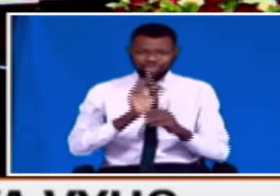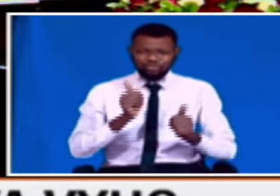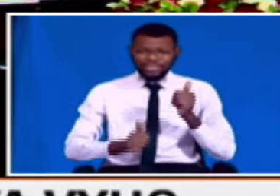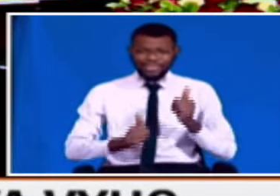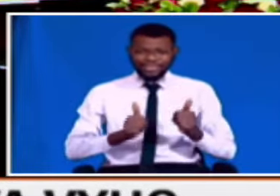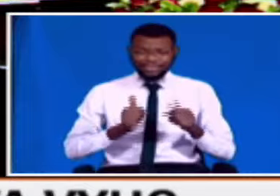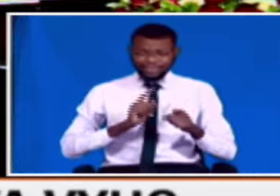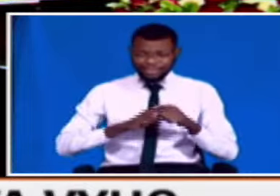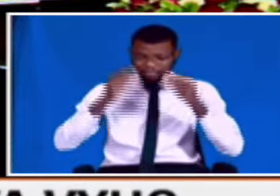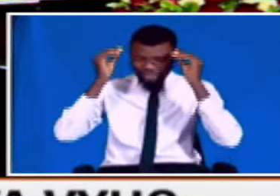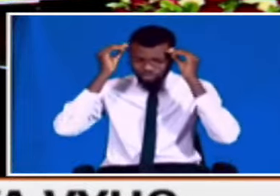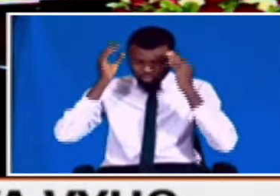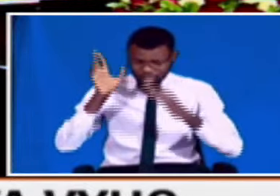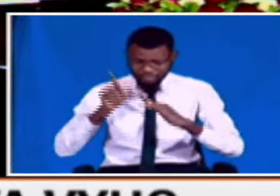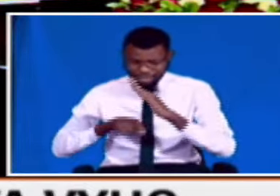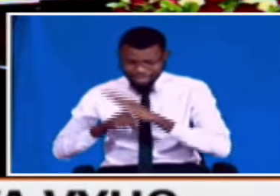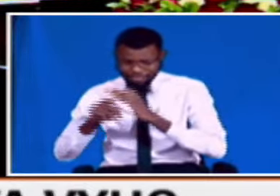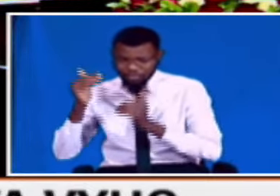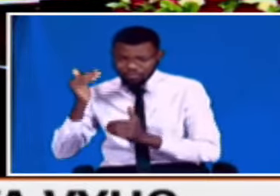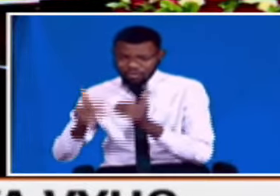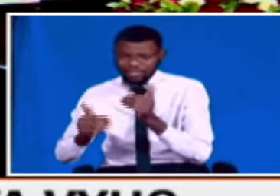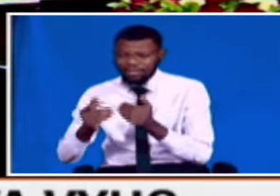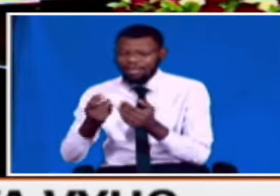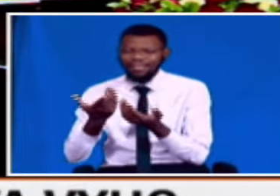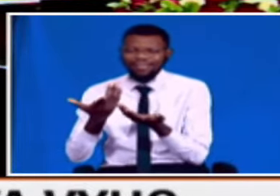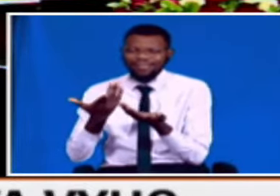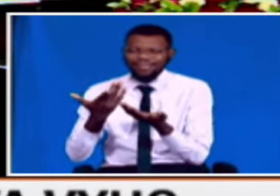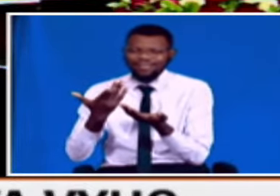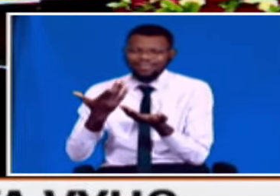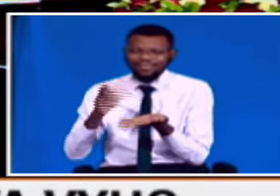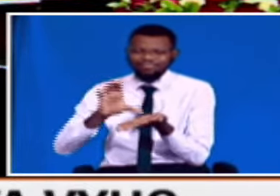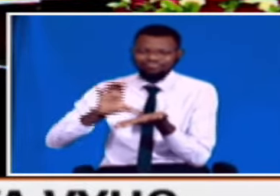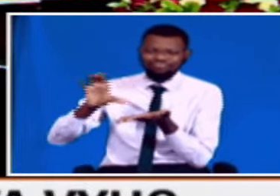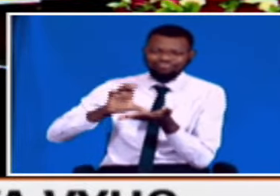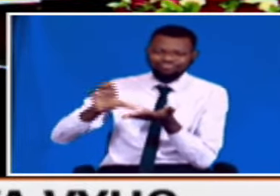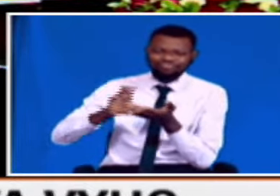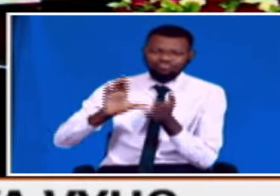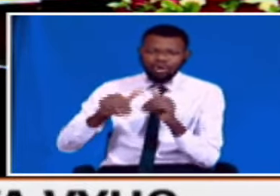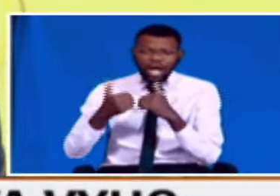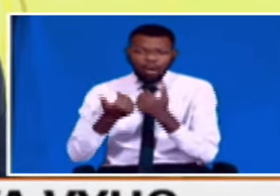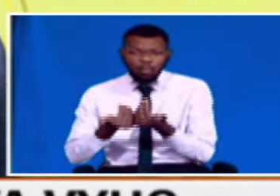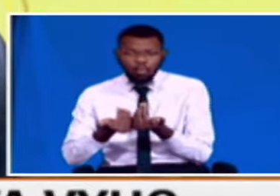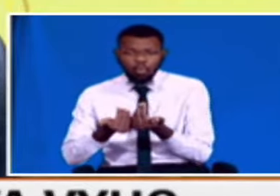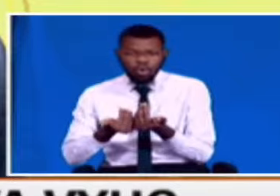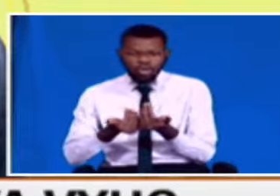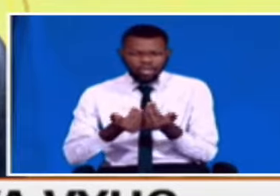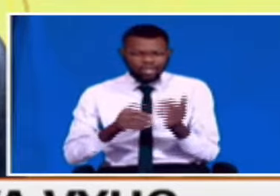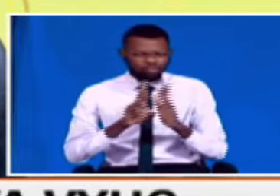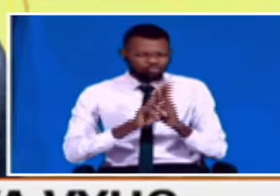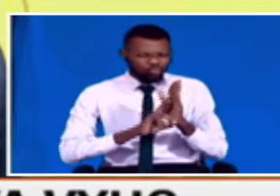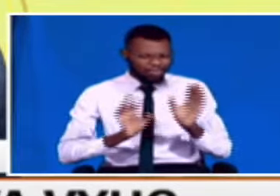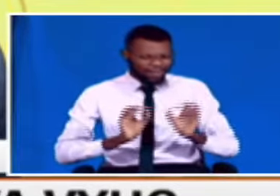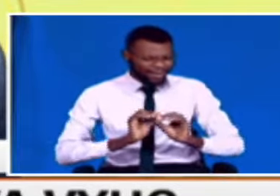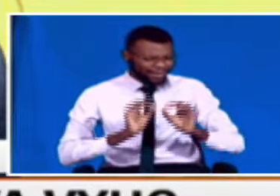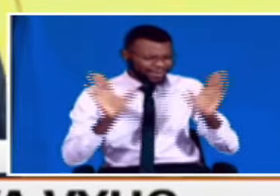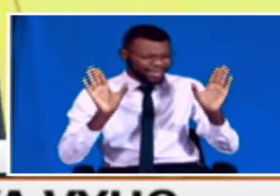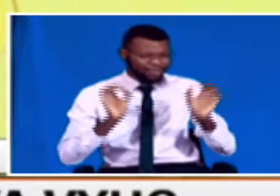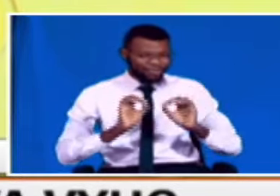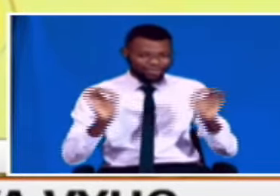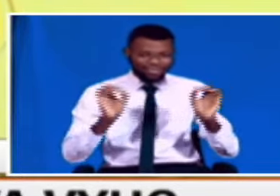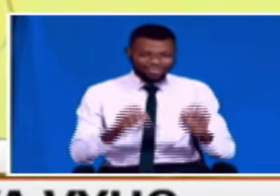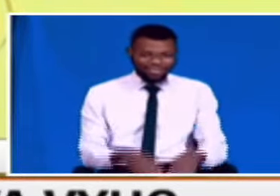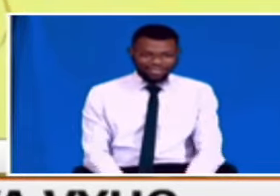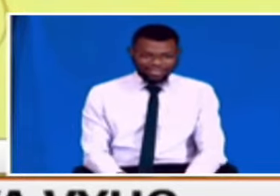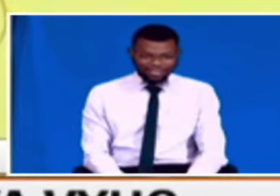ya wanafunzi wanaojiunga na vyuo vikuu, ikisisitiza kwamba vigezo hivyo sio wazi. Parameters you have used for